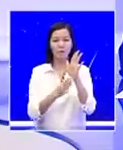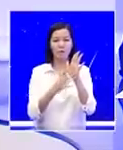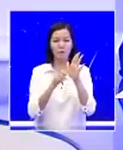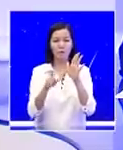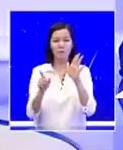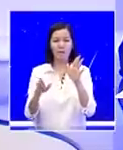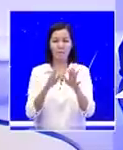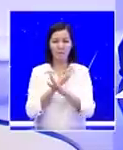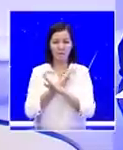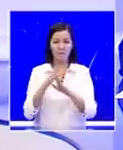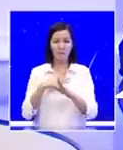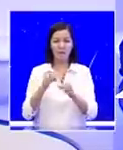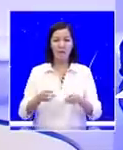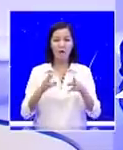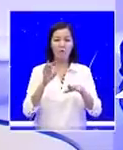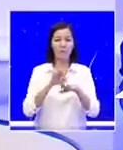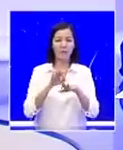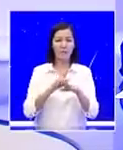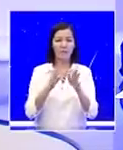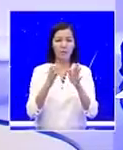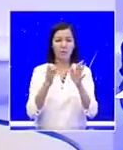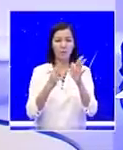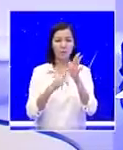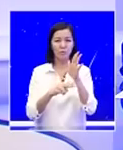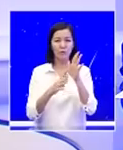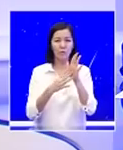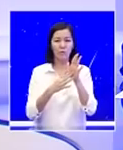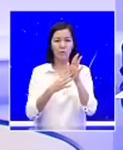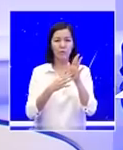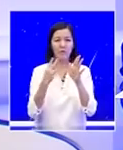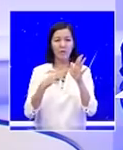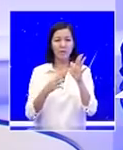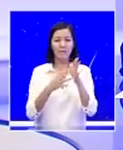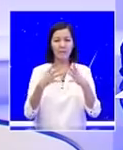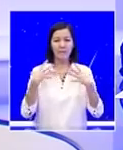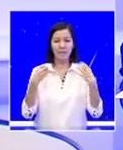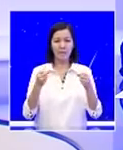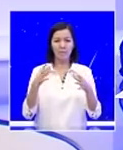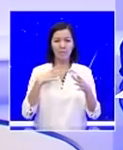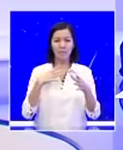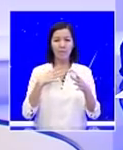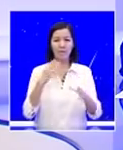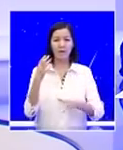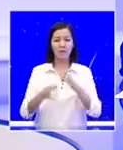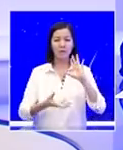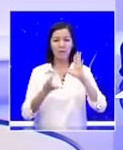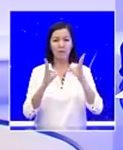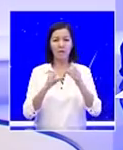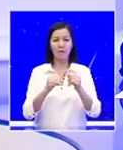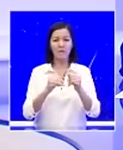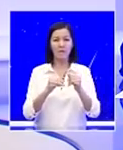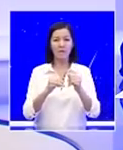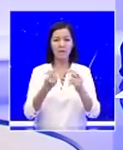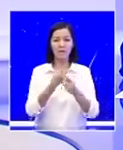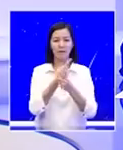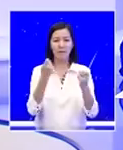114699 адамның өмірін жалмаған. Ал қауіпті кеселден 429028-і айығып қатарға қосылыпты. Жер жаһанда мәліметтер тіпті